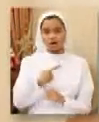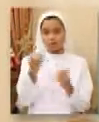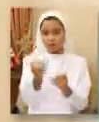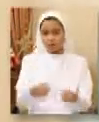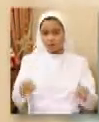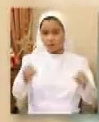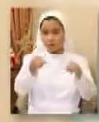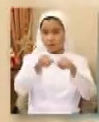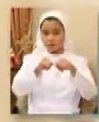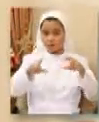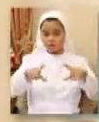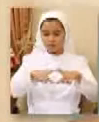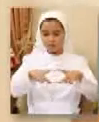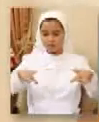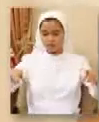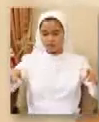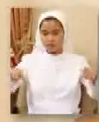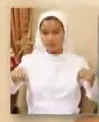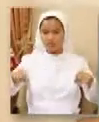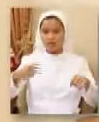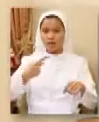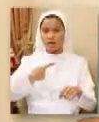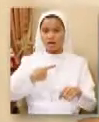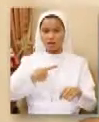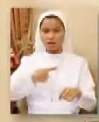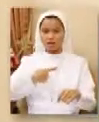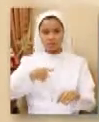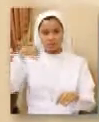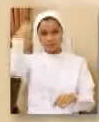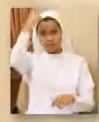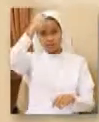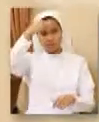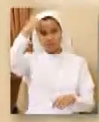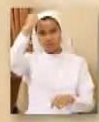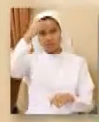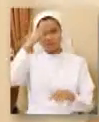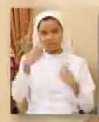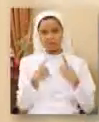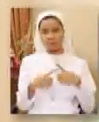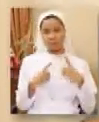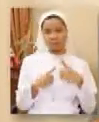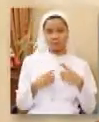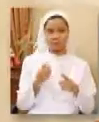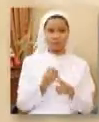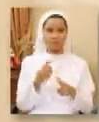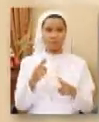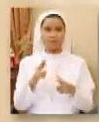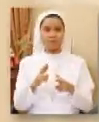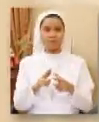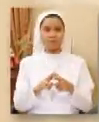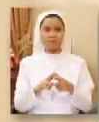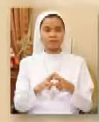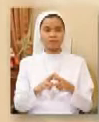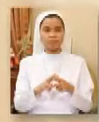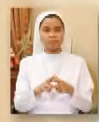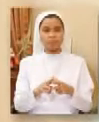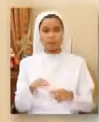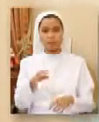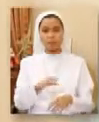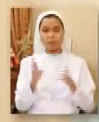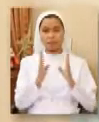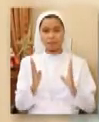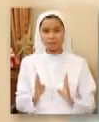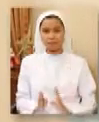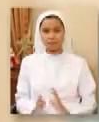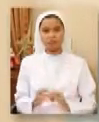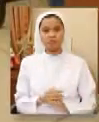ang relic ng santo. Ayun. Dapat ganun talaga meron mag-ganun. Iba, nawawala na pero ayun, marami binabalik yun. May mga